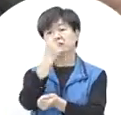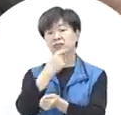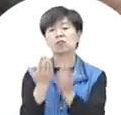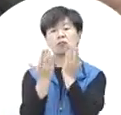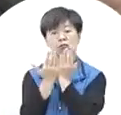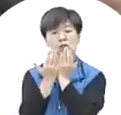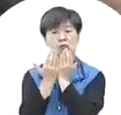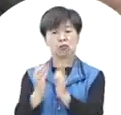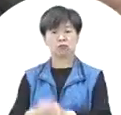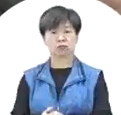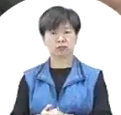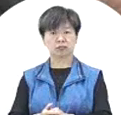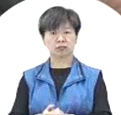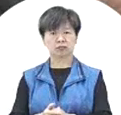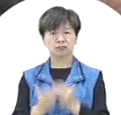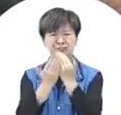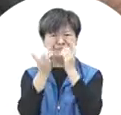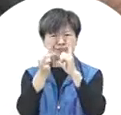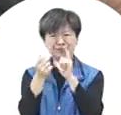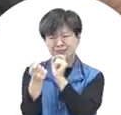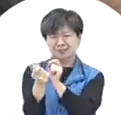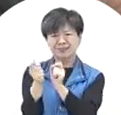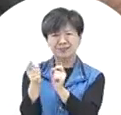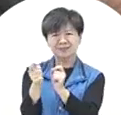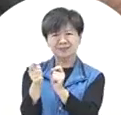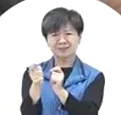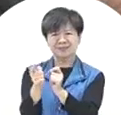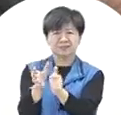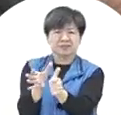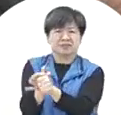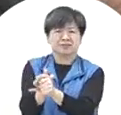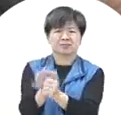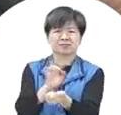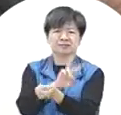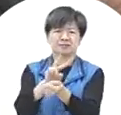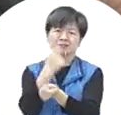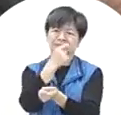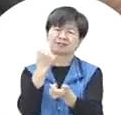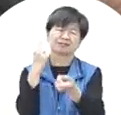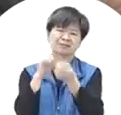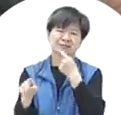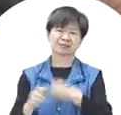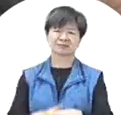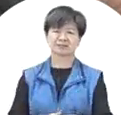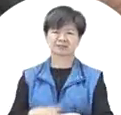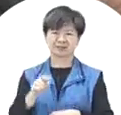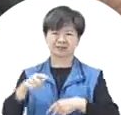不能把学区设定在只有林口，所以你们，我有时候你们用行政手